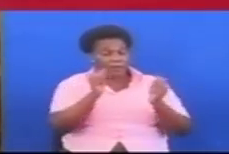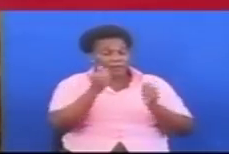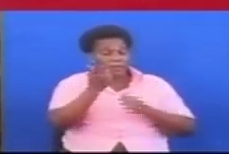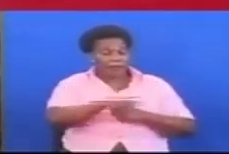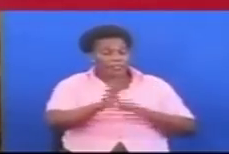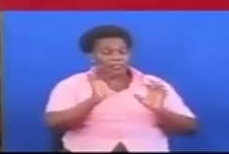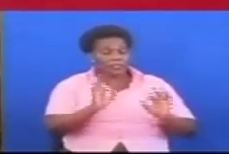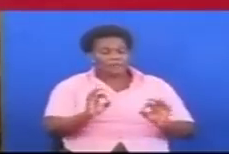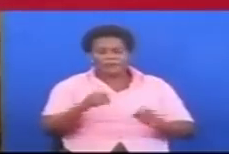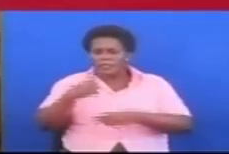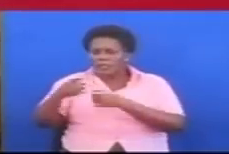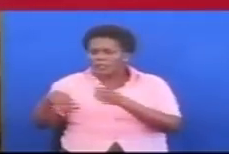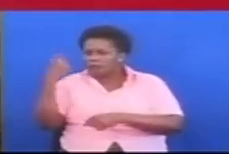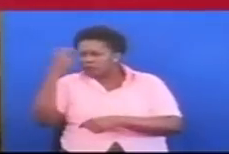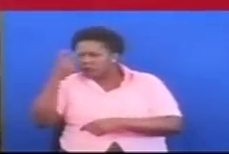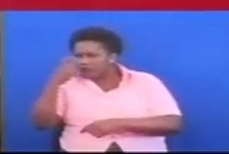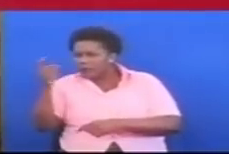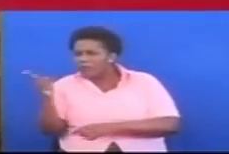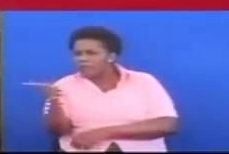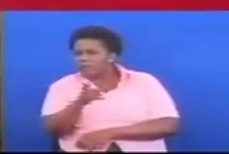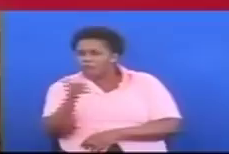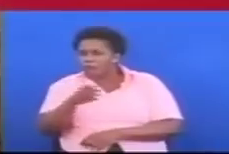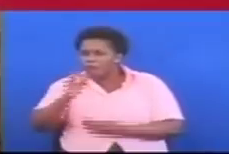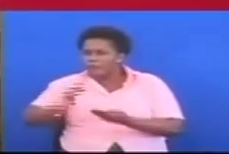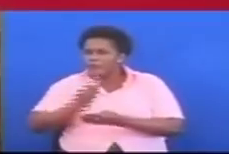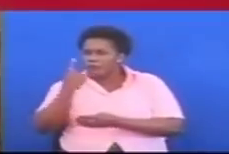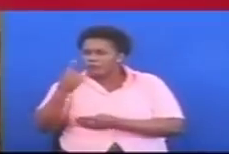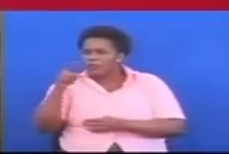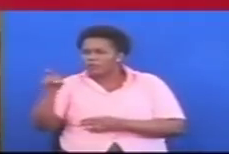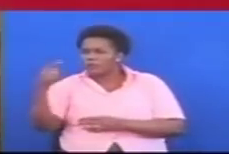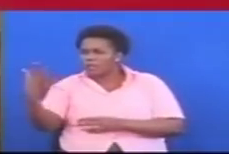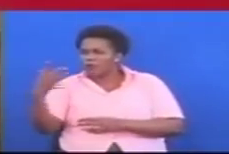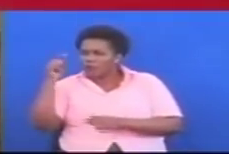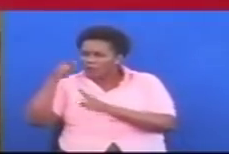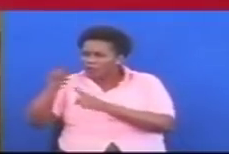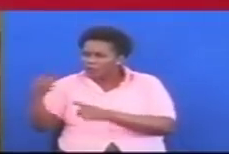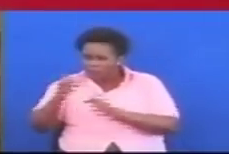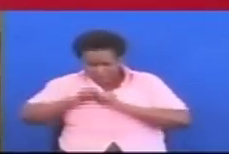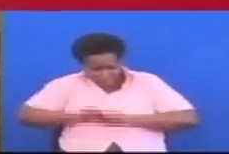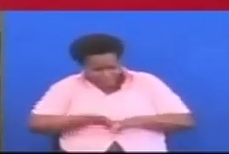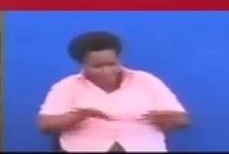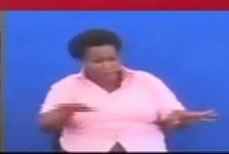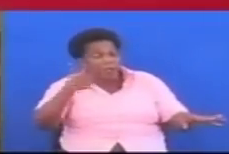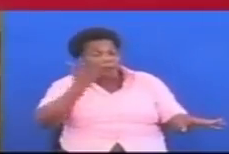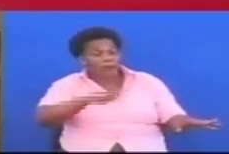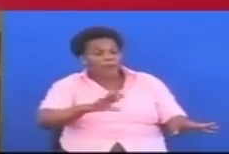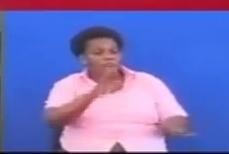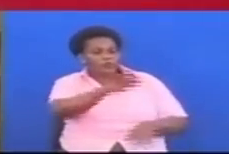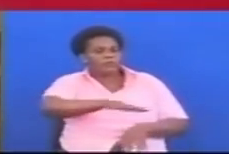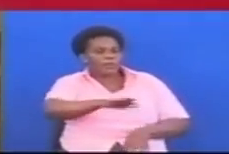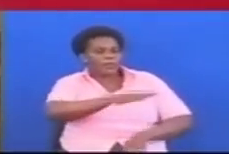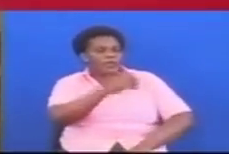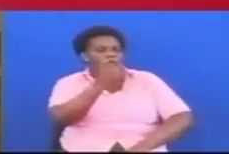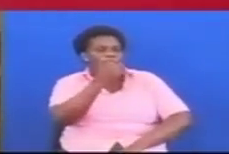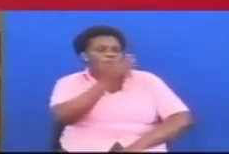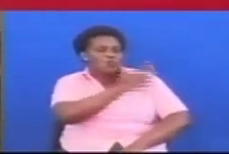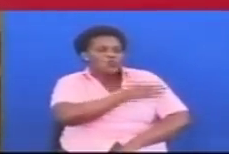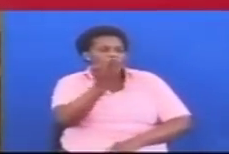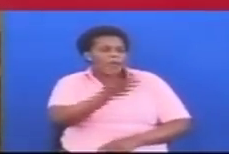wa shilingi bilioni 1.5 kwa ajili ya kusambaza maji kwenye maeneo ambayo hayana huduma ya maji safi na